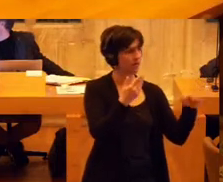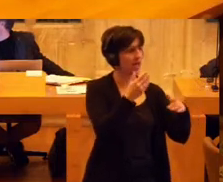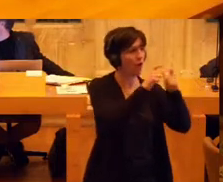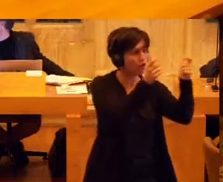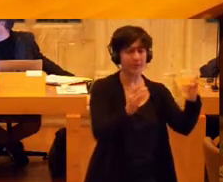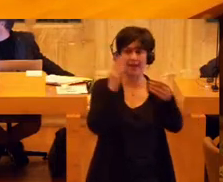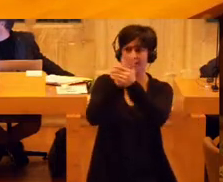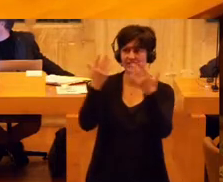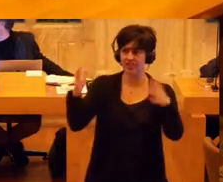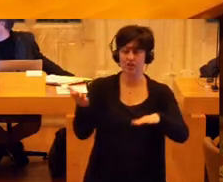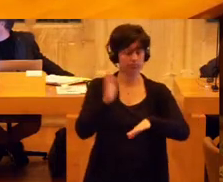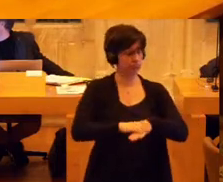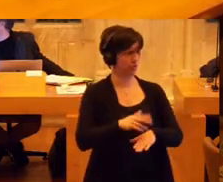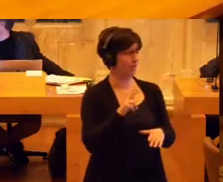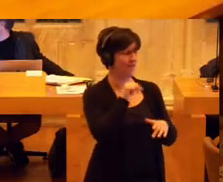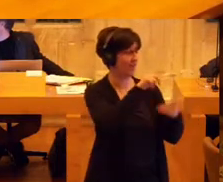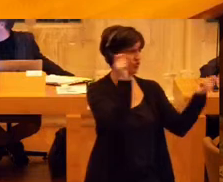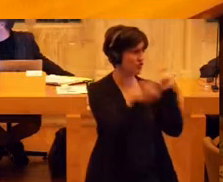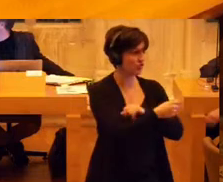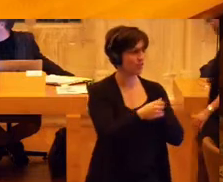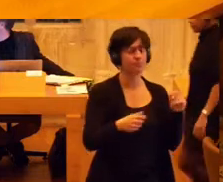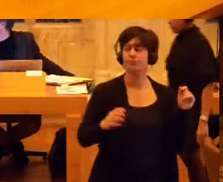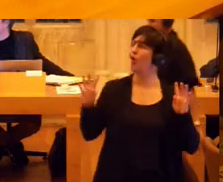l'autre bout de la salle. Enfin. C'est...